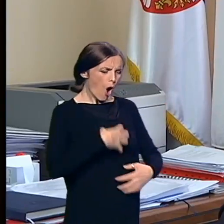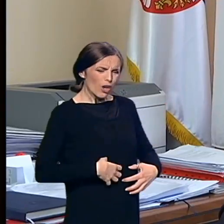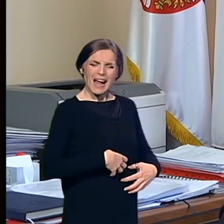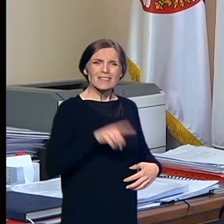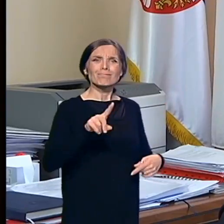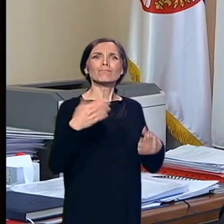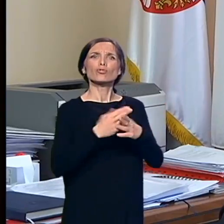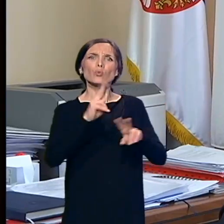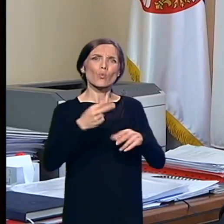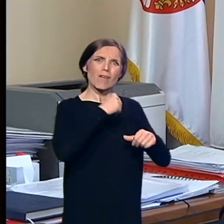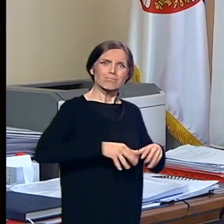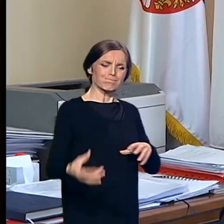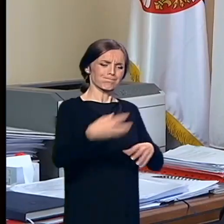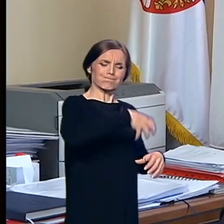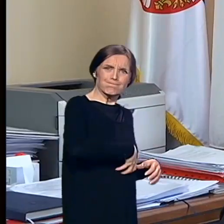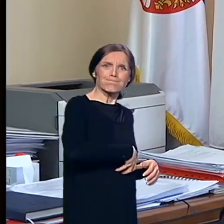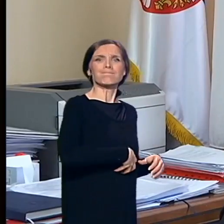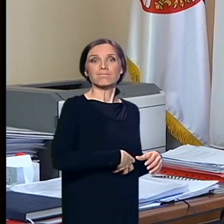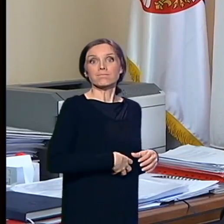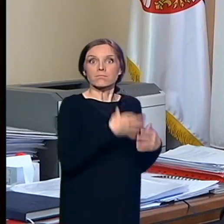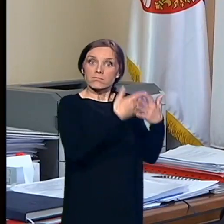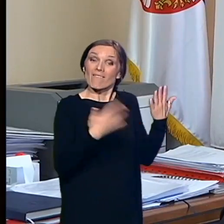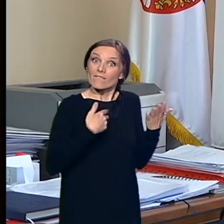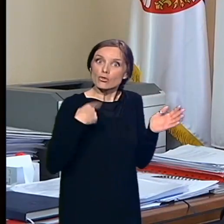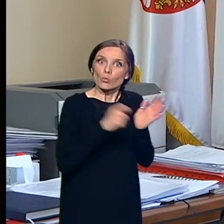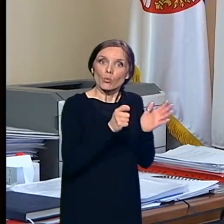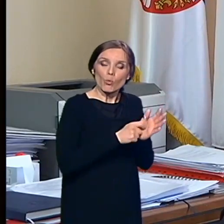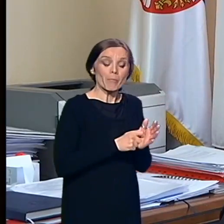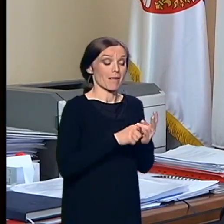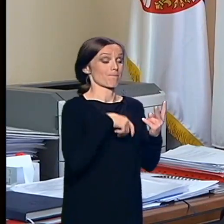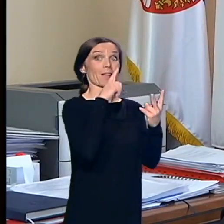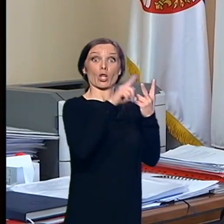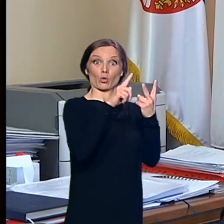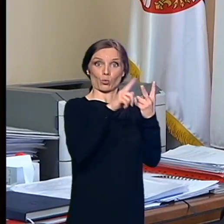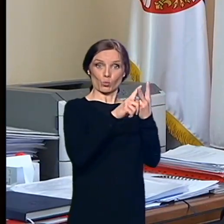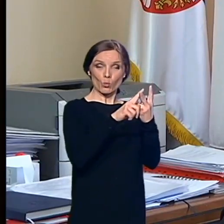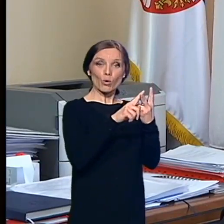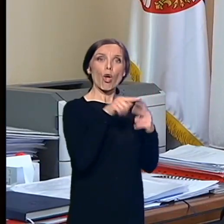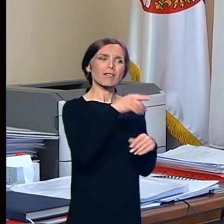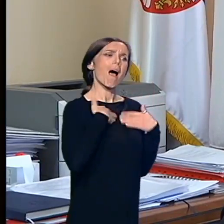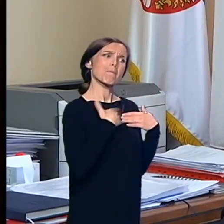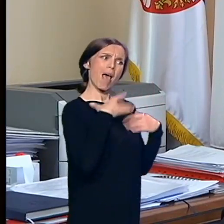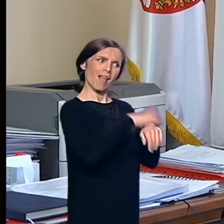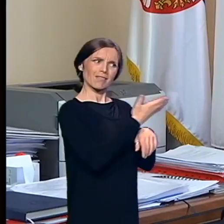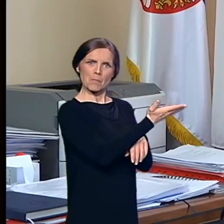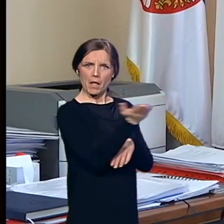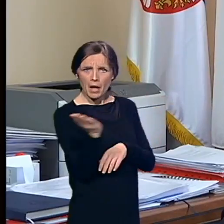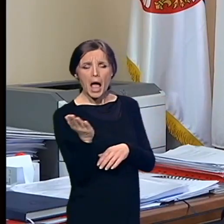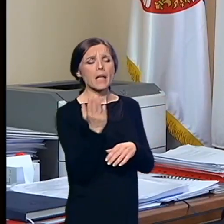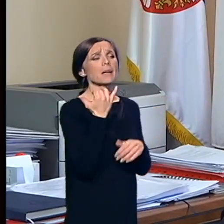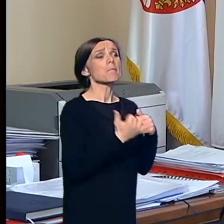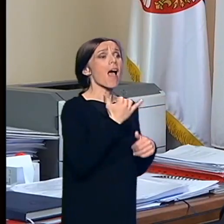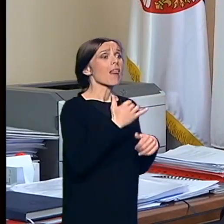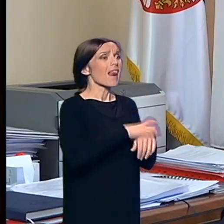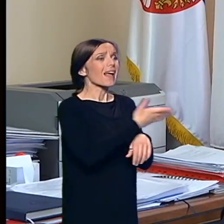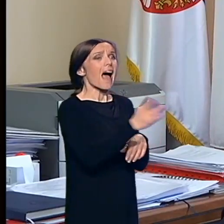Znači, pod jedan uslovi. Druga stvar je edukacija, da omogućimo našim mladim lekarima ili lekarima koji su u